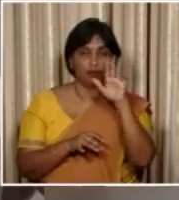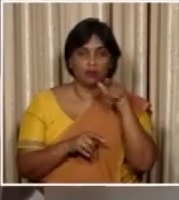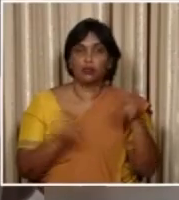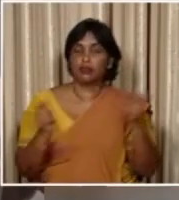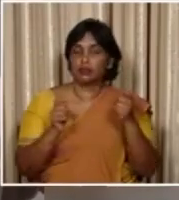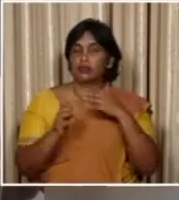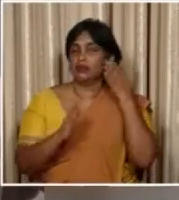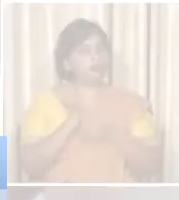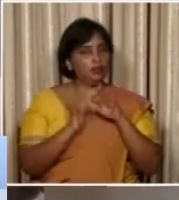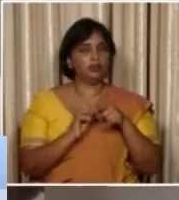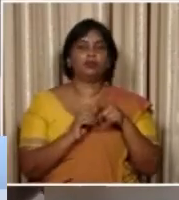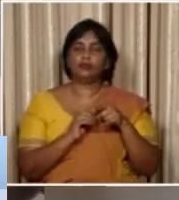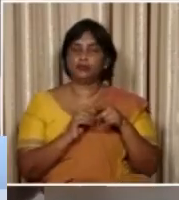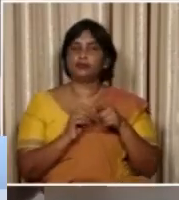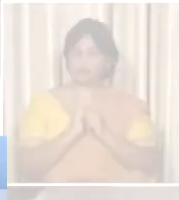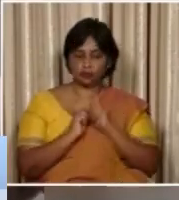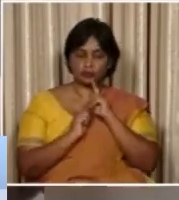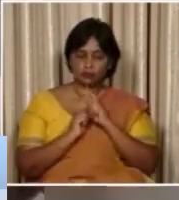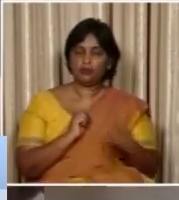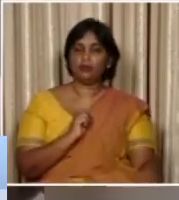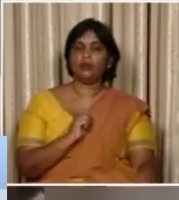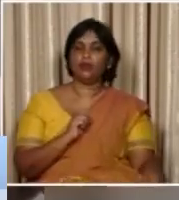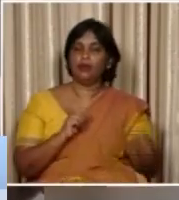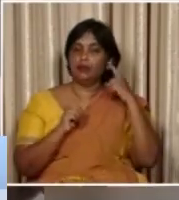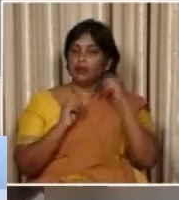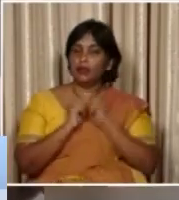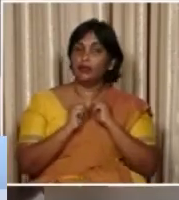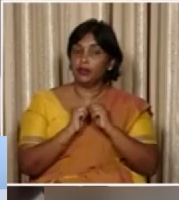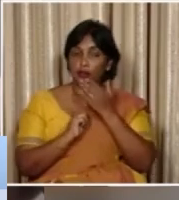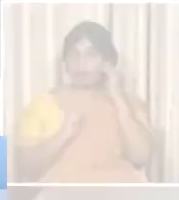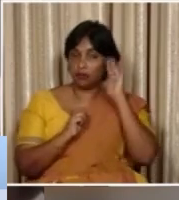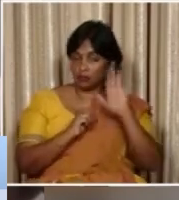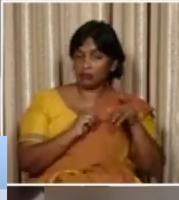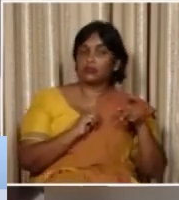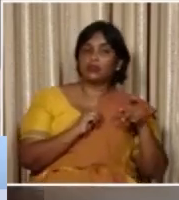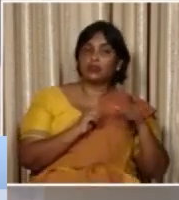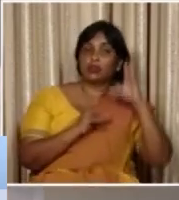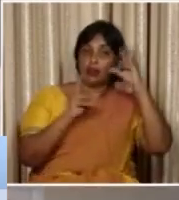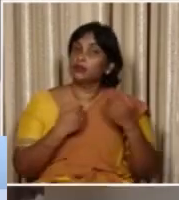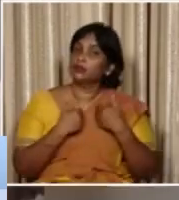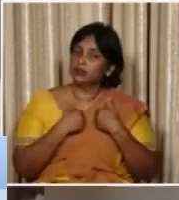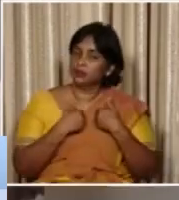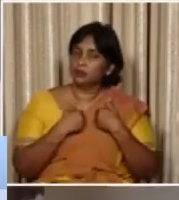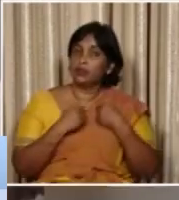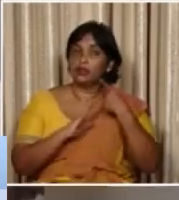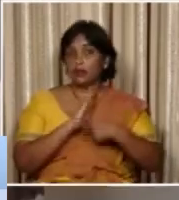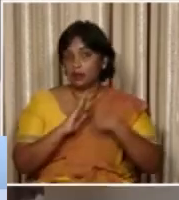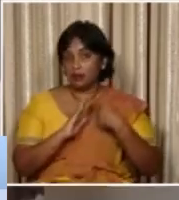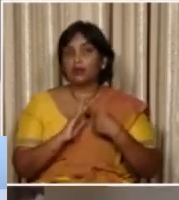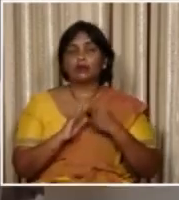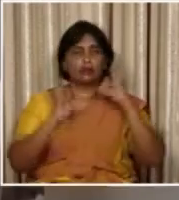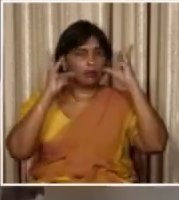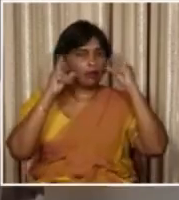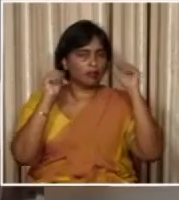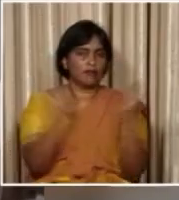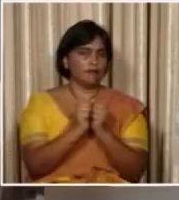සාපුහා කාර්යාල පනත යටතේ තියෙන වෙනස්කම් කරන්නේ. ඒක යටතේ වැඩ කරන්න පුළුවන් කාන්තාවන්ට රාත්‍රී 8 වෙනකම් විතරයි. රටේ මේ රාත්‍රී කාලයේ